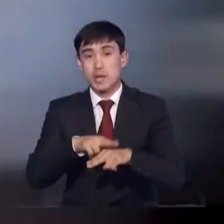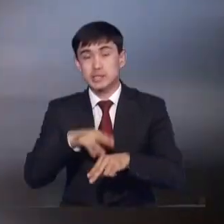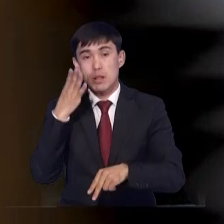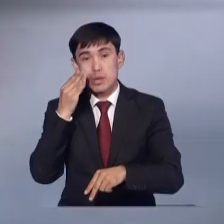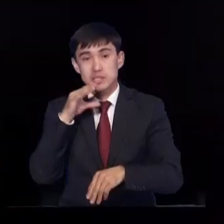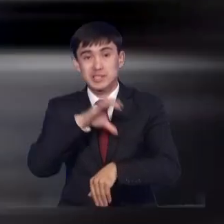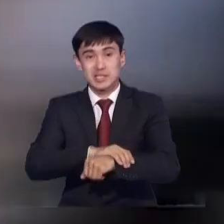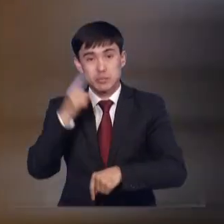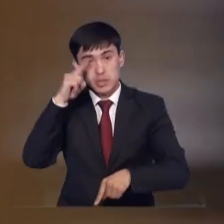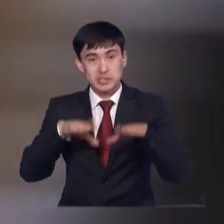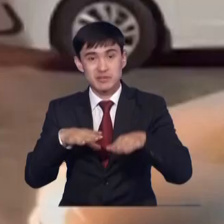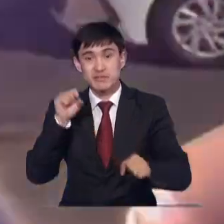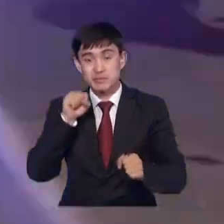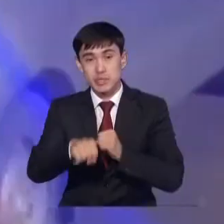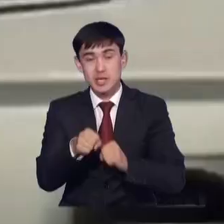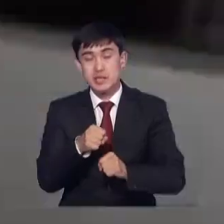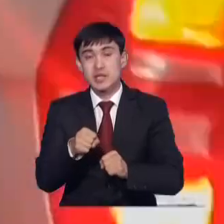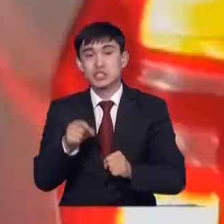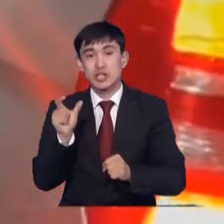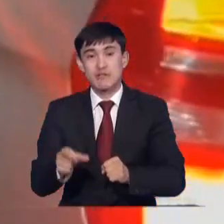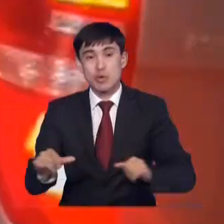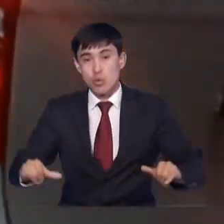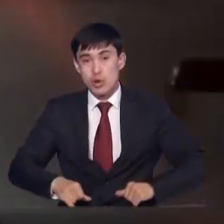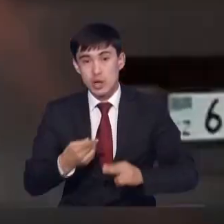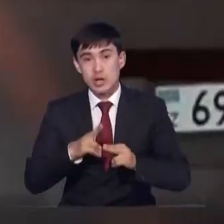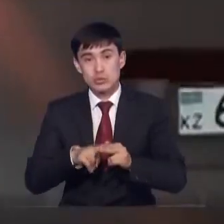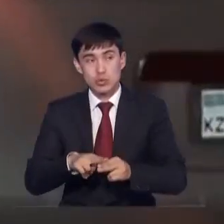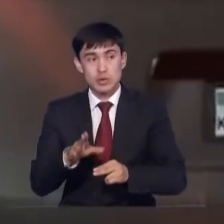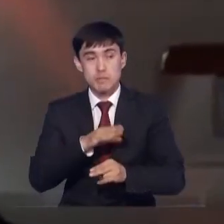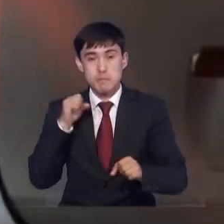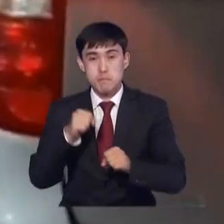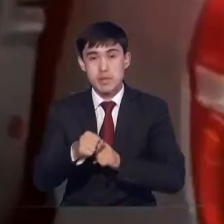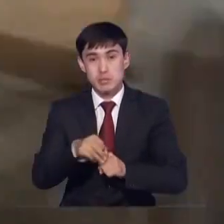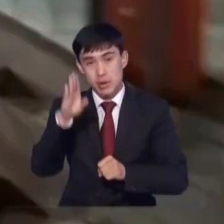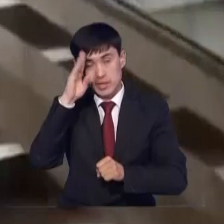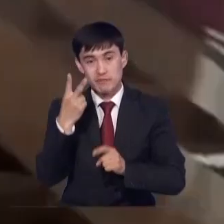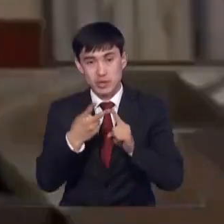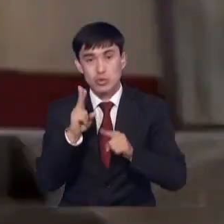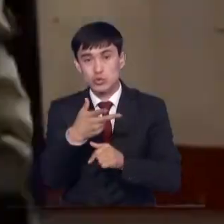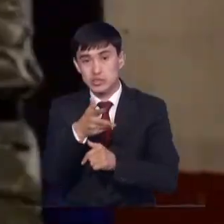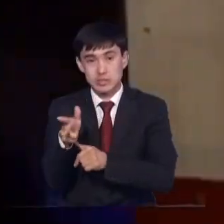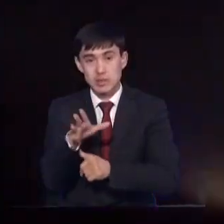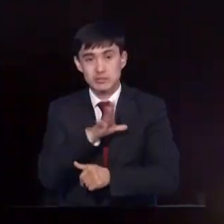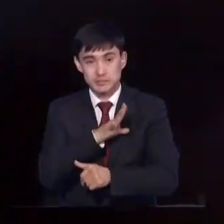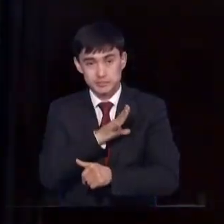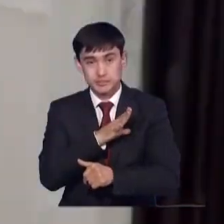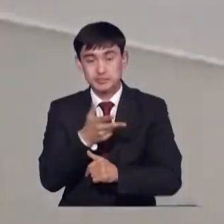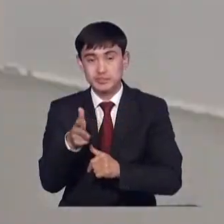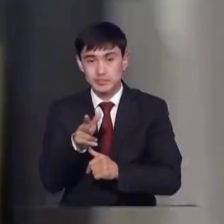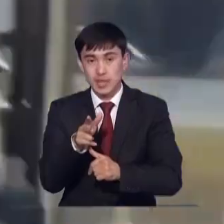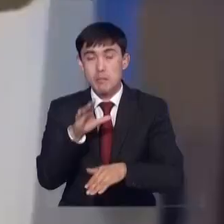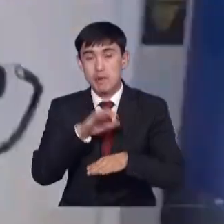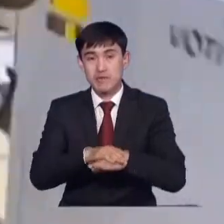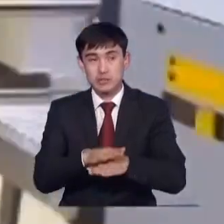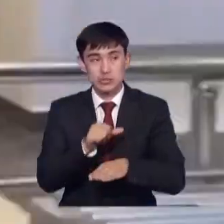задержаны подозреваемые в избиении человека хулиган который непосредственно бил парня и второй Кто снимал происходящее на камеру по